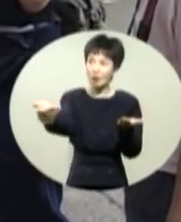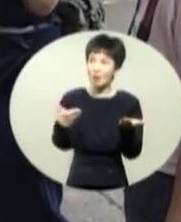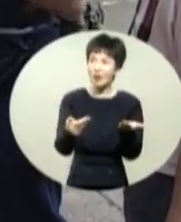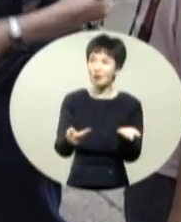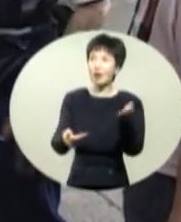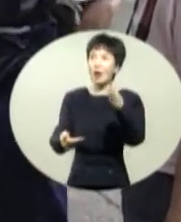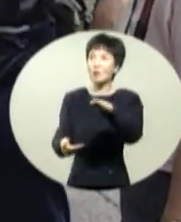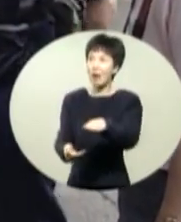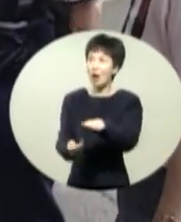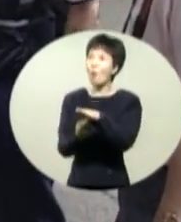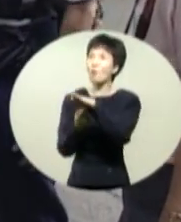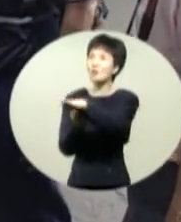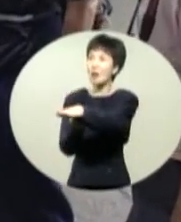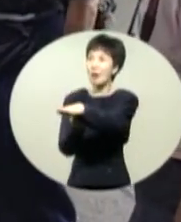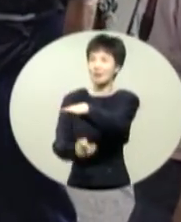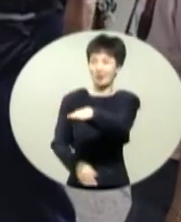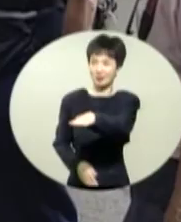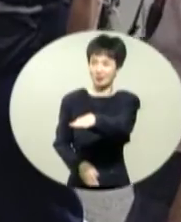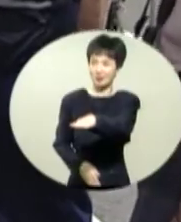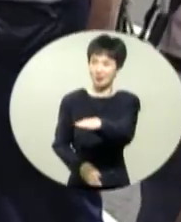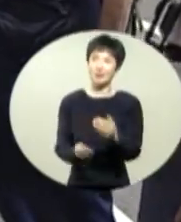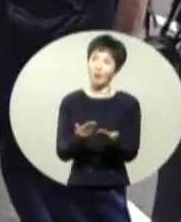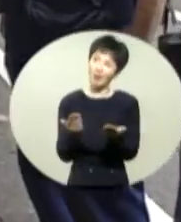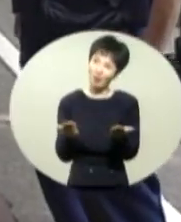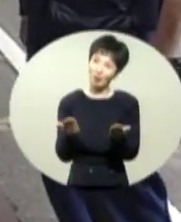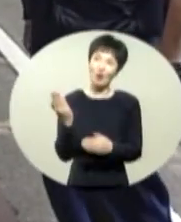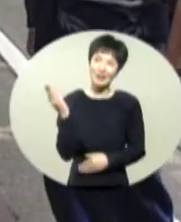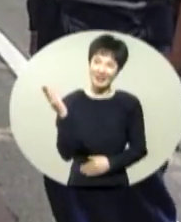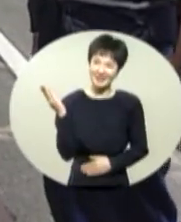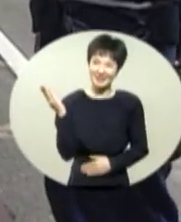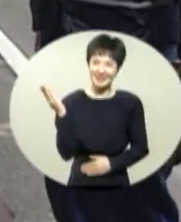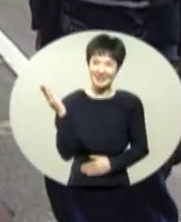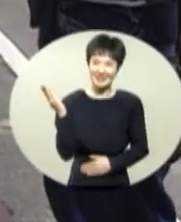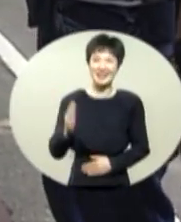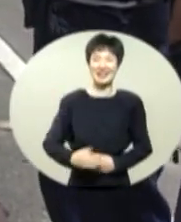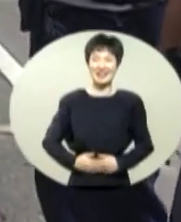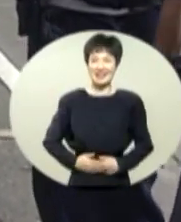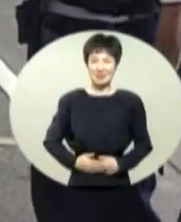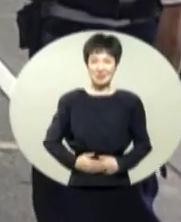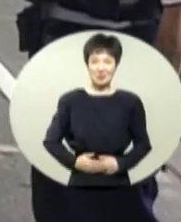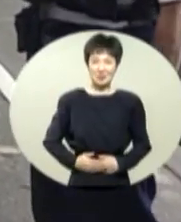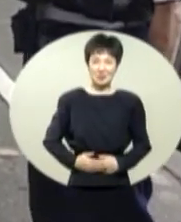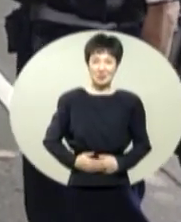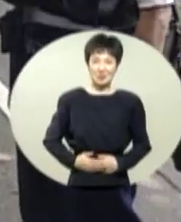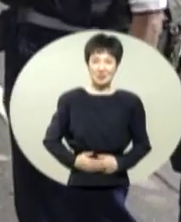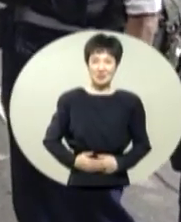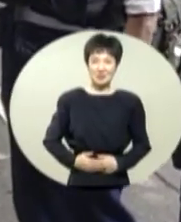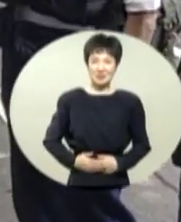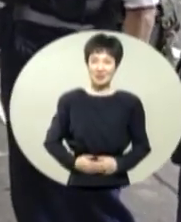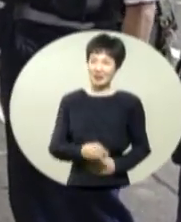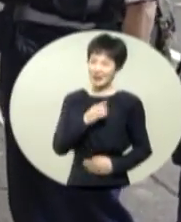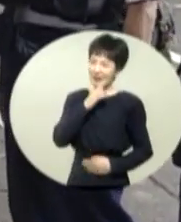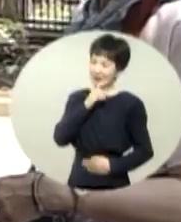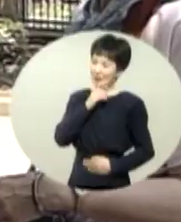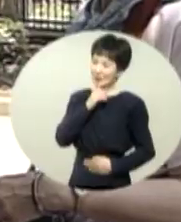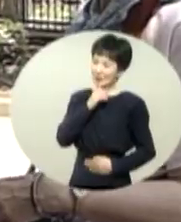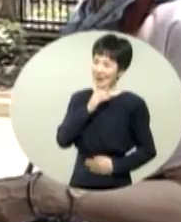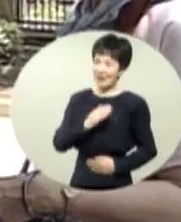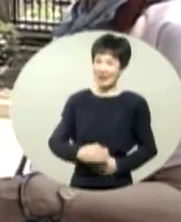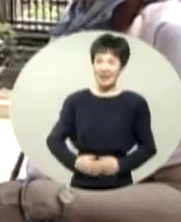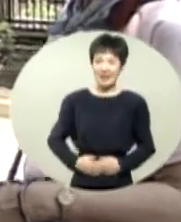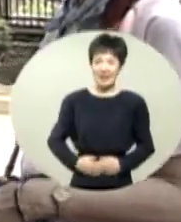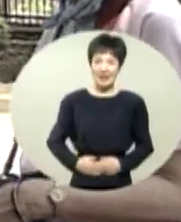時裏を見せればいいんです。はい、ご覧の通り裏。 あ、 ちょっと見えた。ちょっと見えたけど、 なるほどね。 このホテ